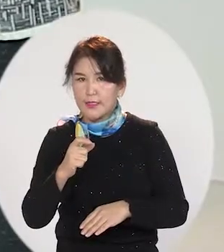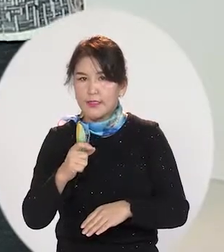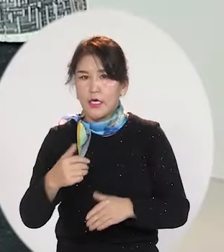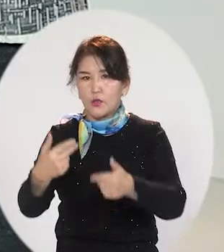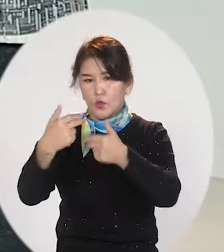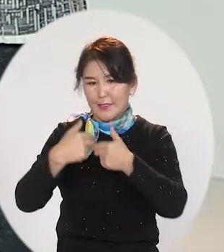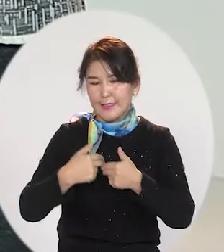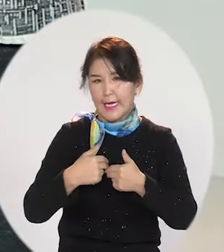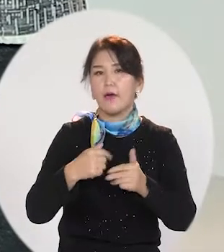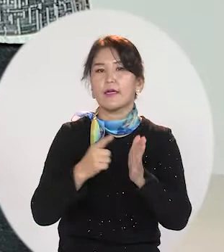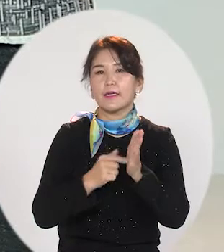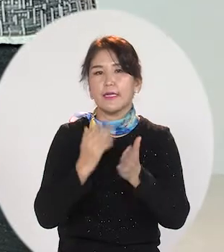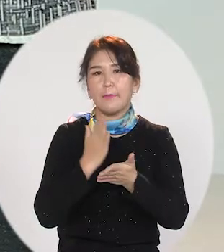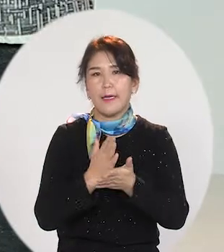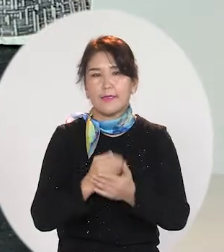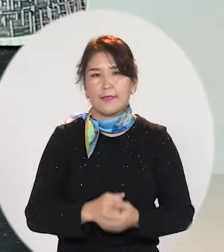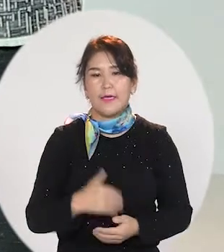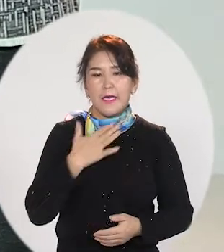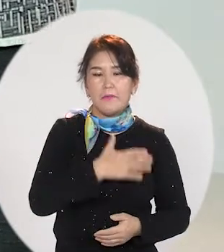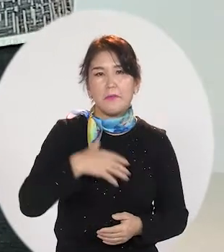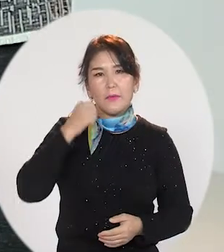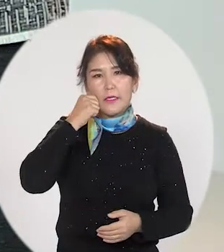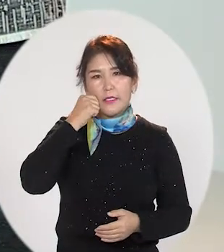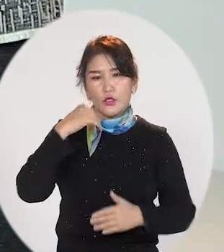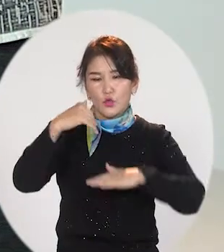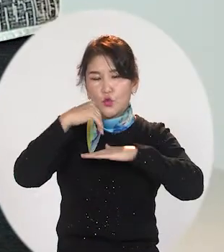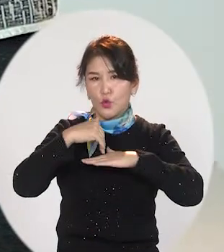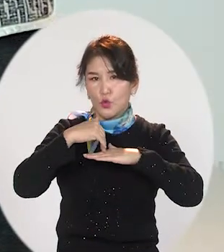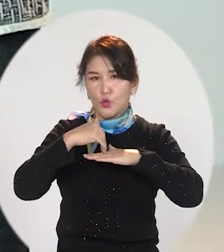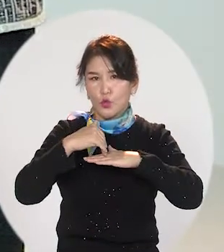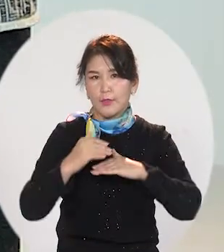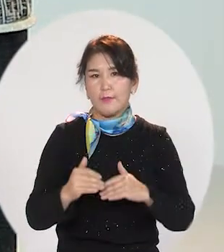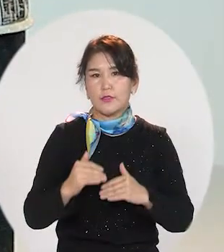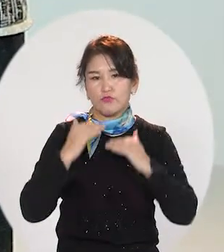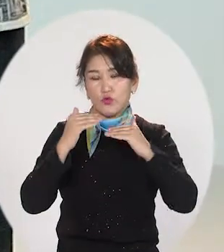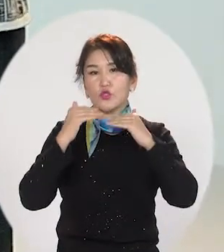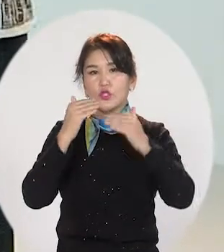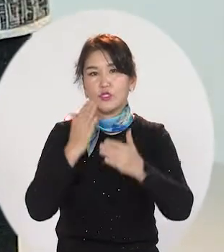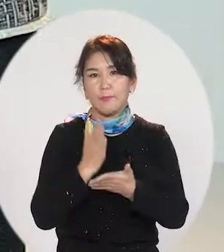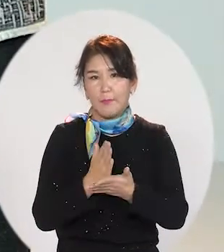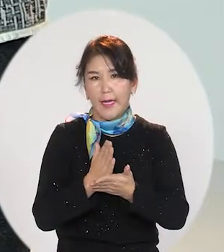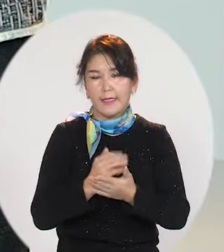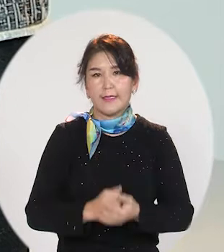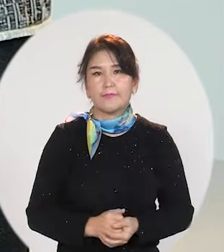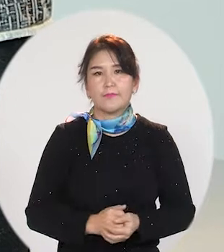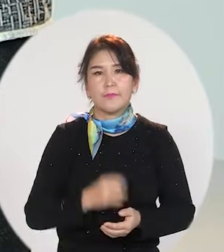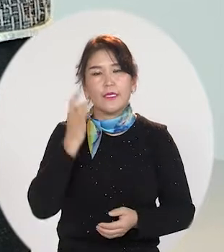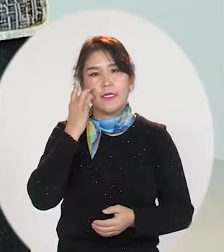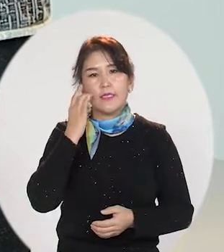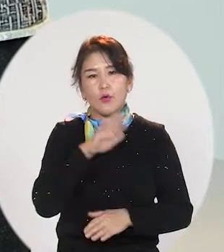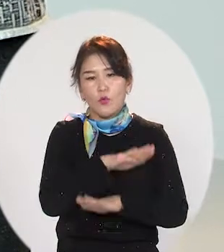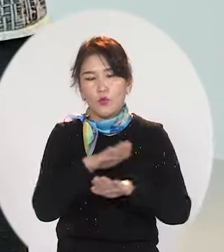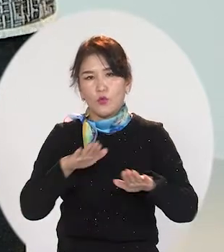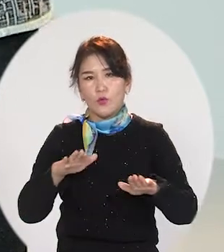За, бие биологийн төлөвшөл маш хүчтэй явагдаж эхэлдэг. Хөвгүүдийн хувьд одоо их сайхан залуучууд болох тий одоо беби